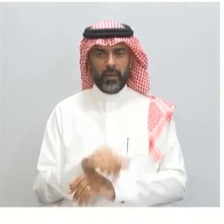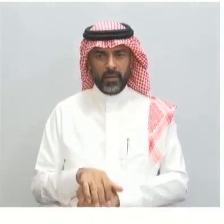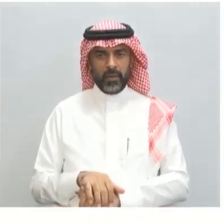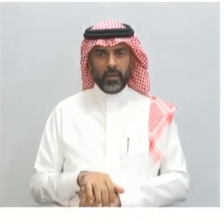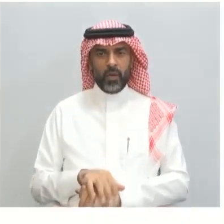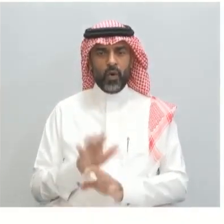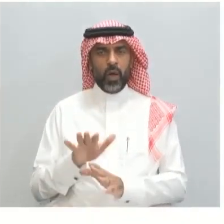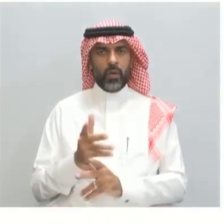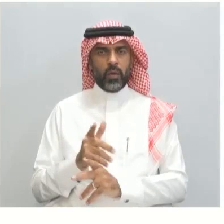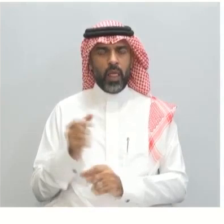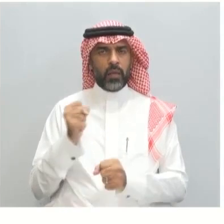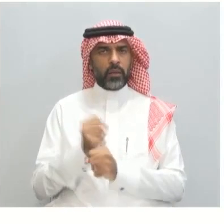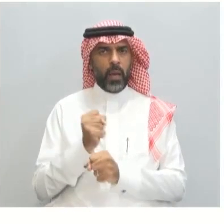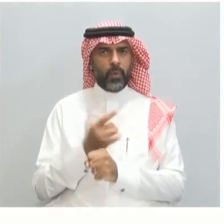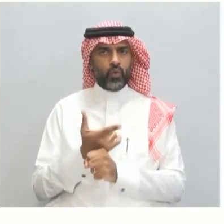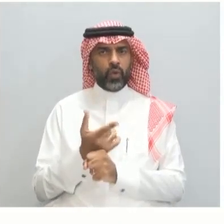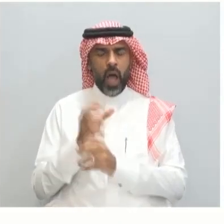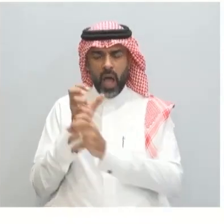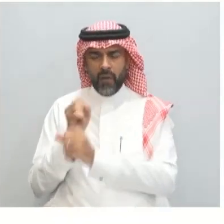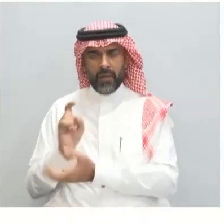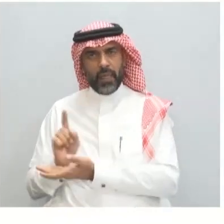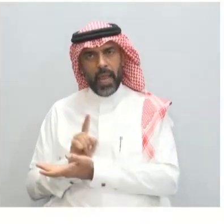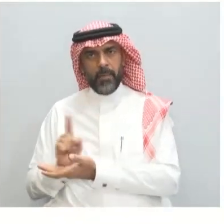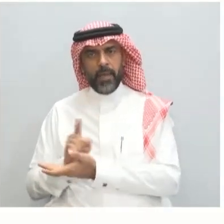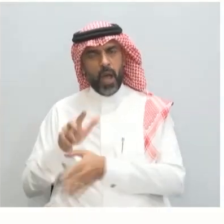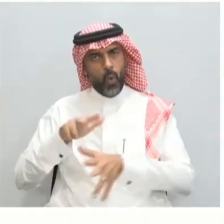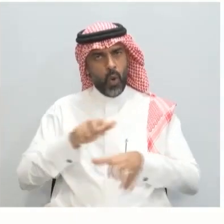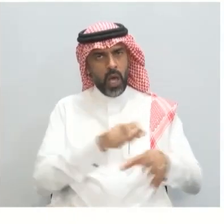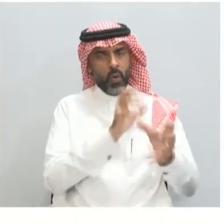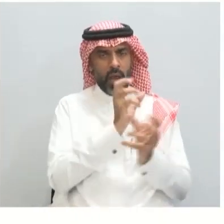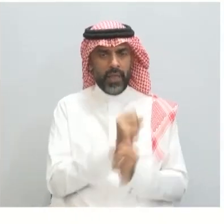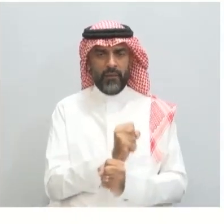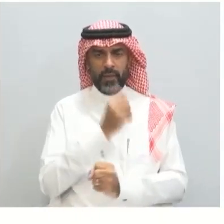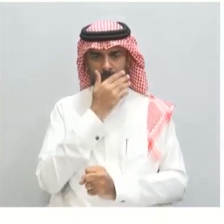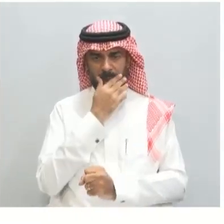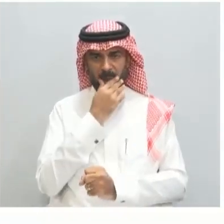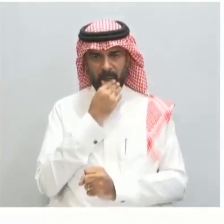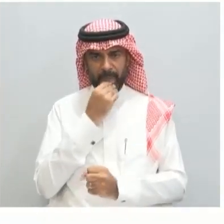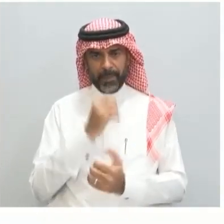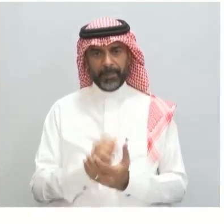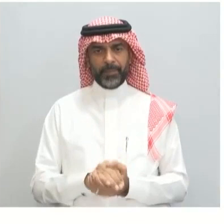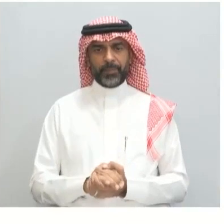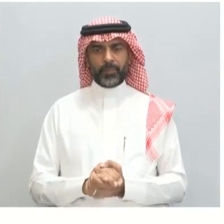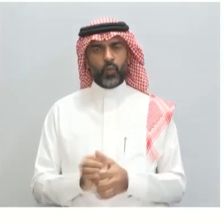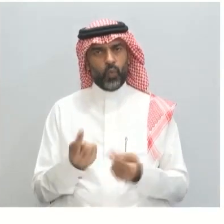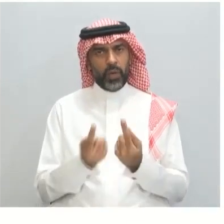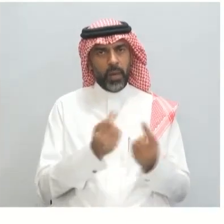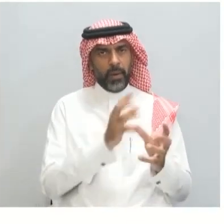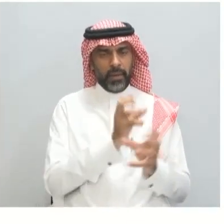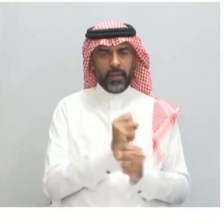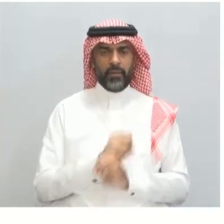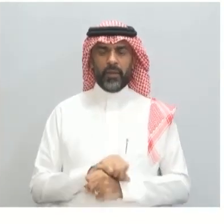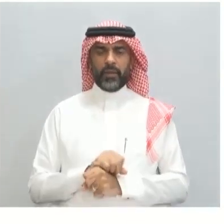منها او تعمل على المحافظه على البيئه الحيوانيه والنباتيه ومن